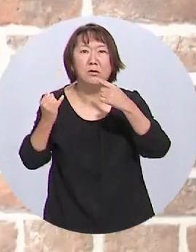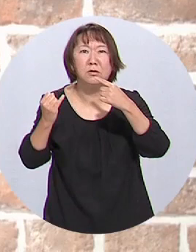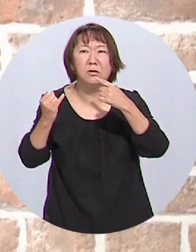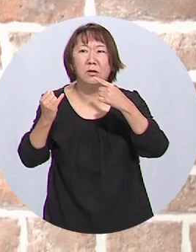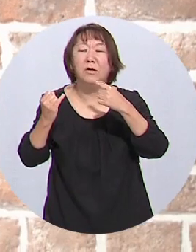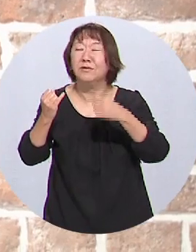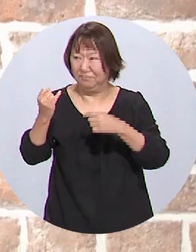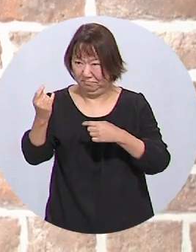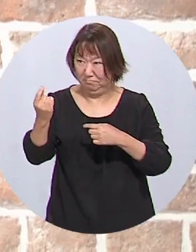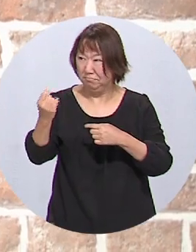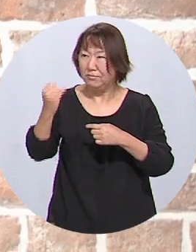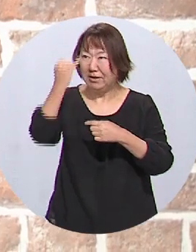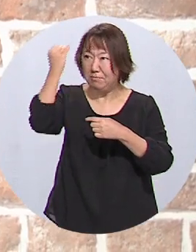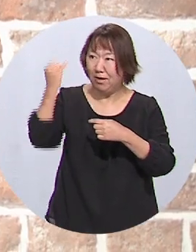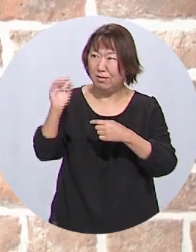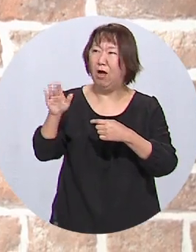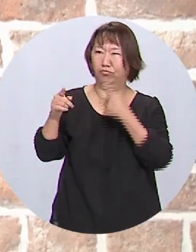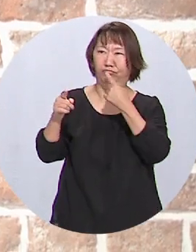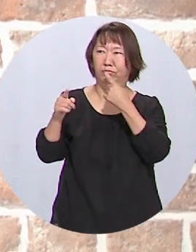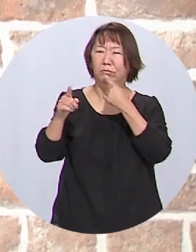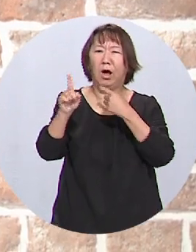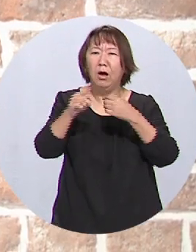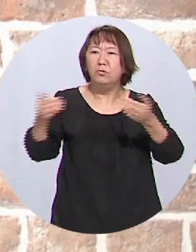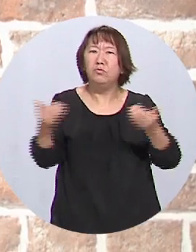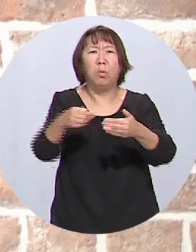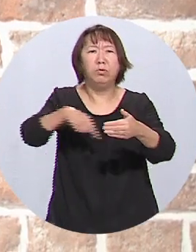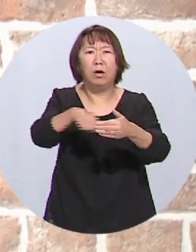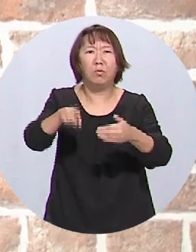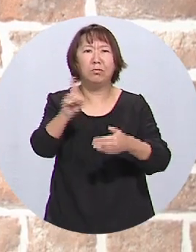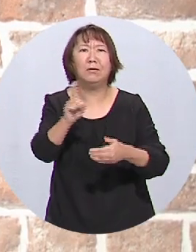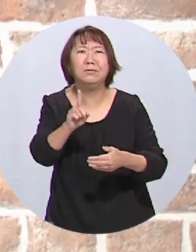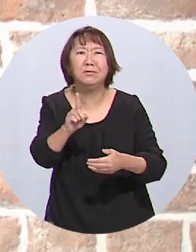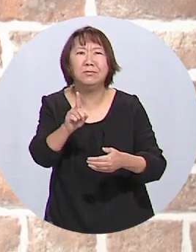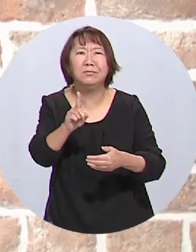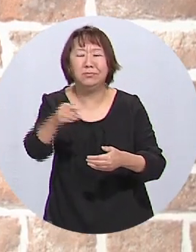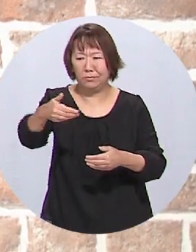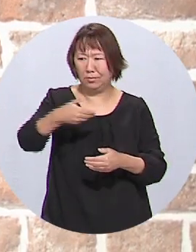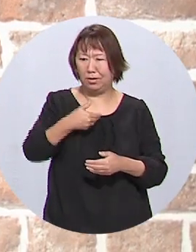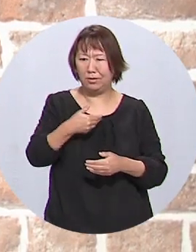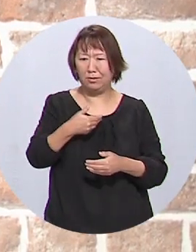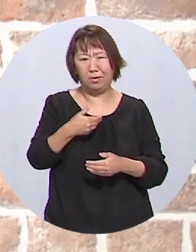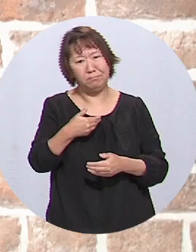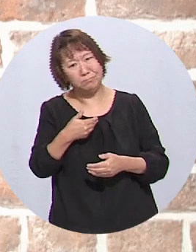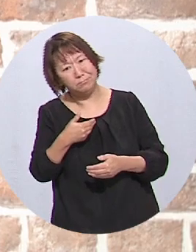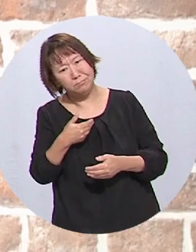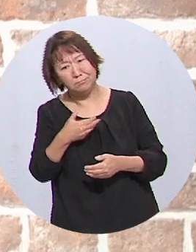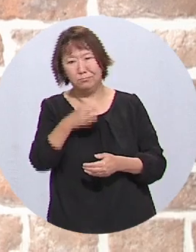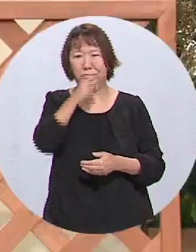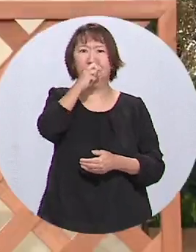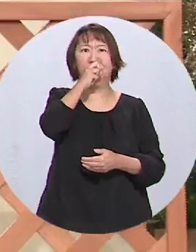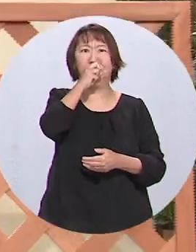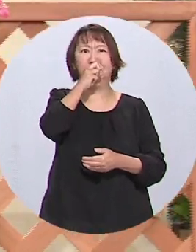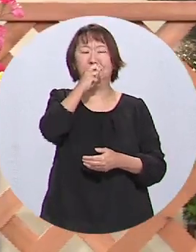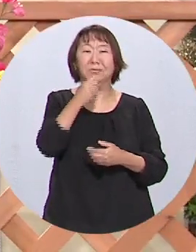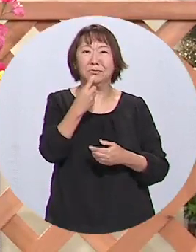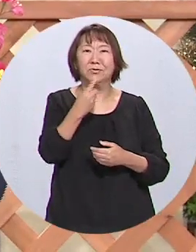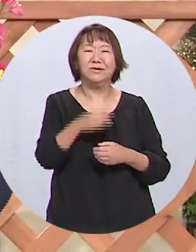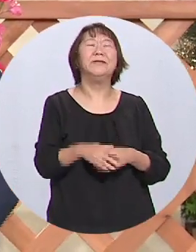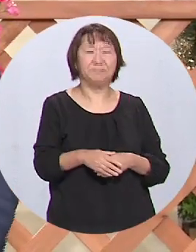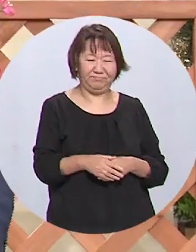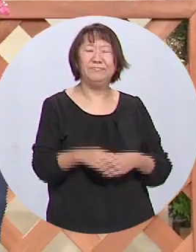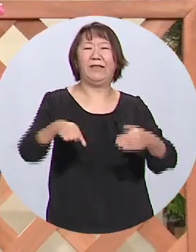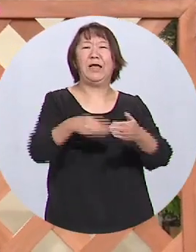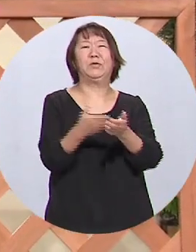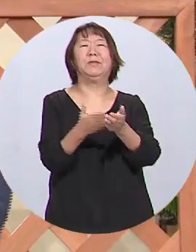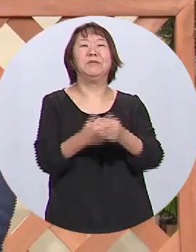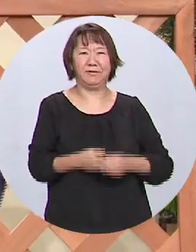そんなイメージありますけど、じゃあ何って聞かれたらはっきりとはちょっと答えられないかな。 そうですよね。まあ、ちょっと軽く説明